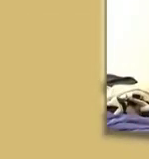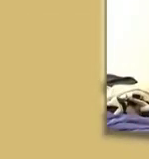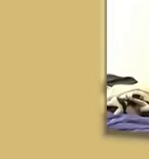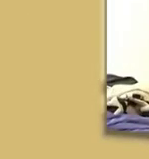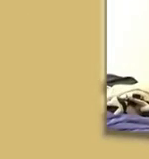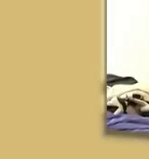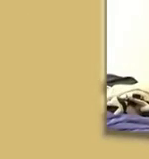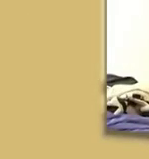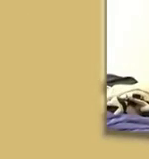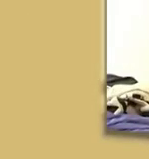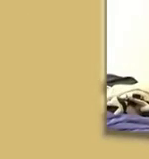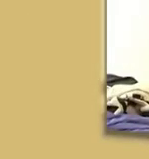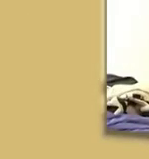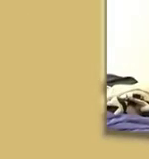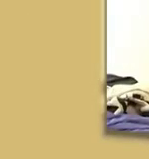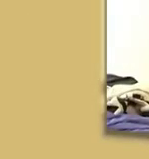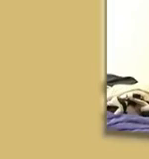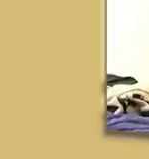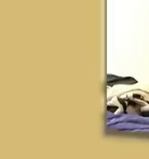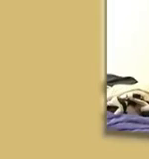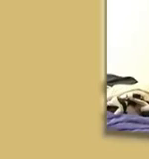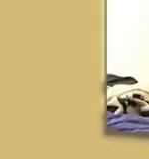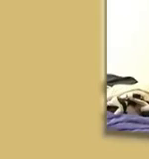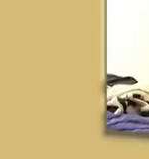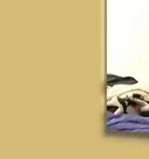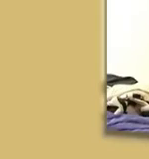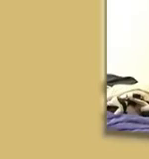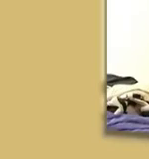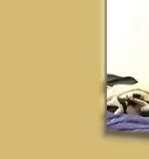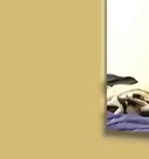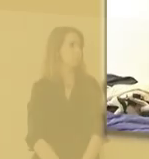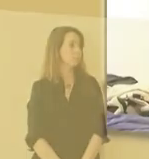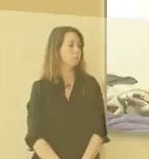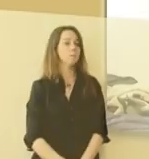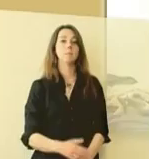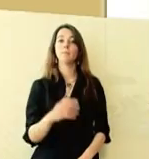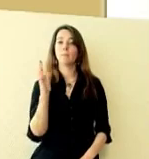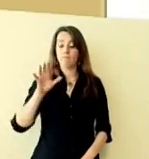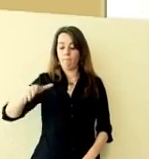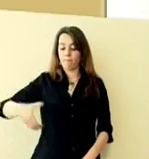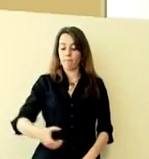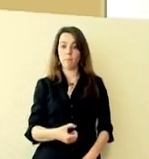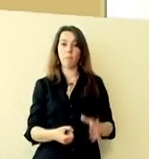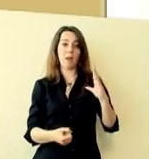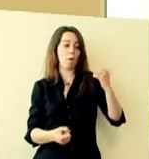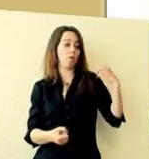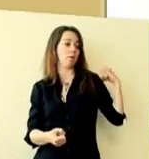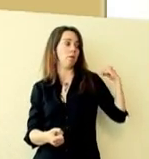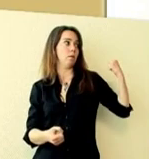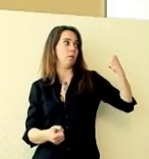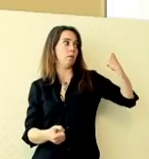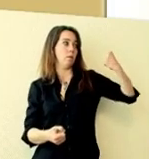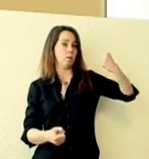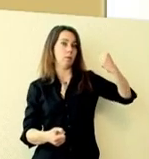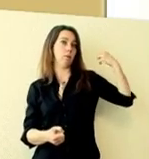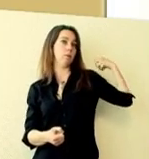Je maintiens les fesses avec l'autre main maintenant. Comme ça, celle-ci est libre. Je peux prendre l'ourlet qui passe dans le cou. Je tire vers